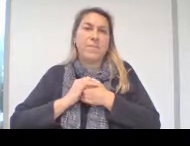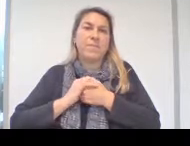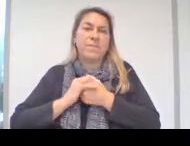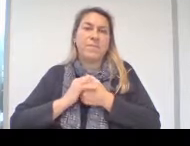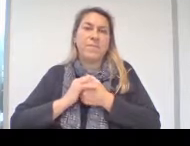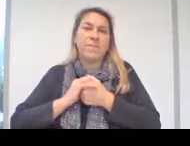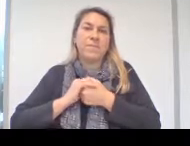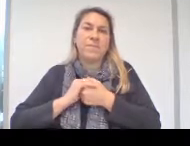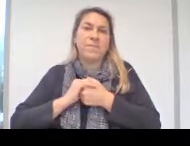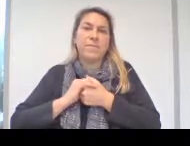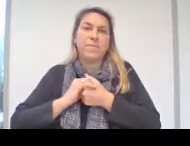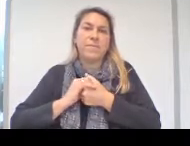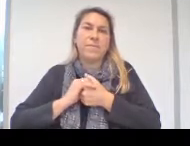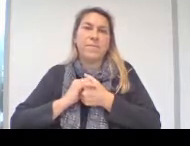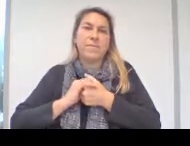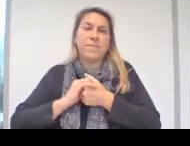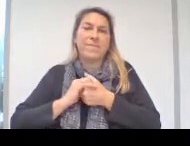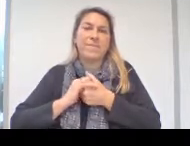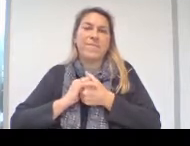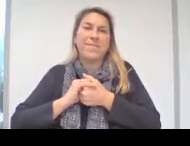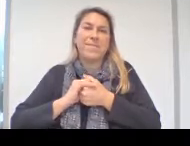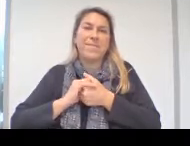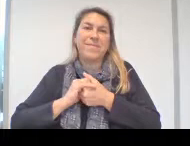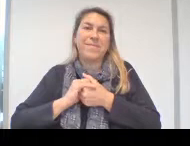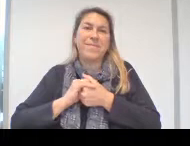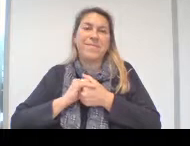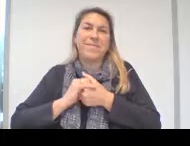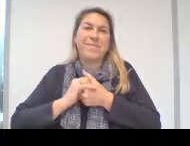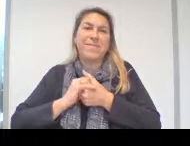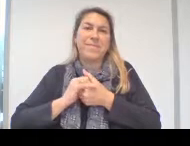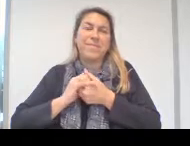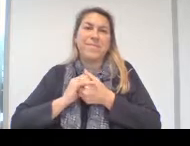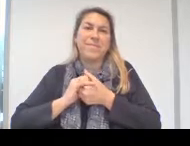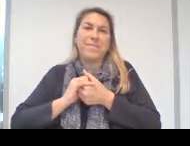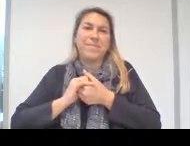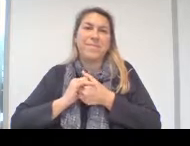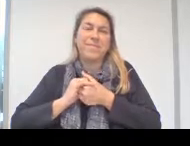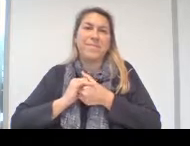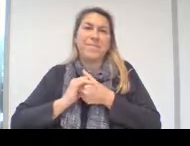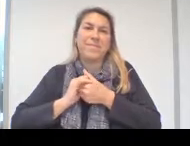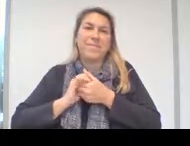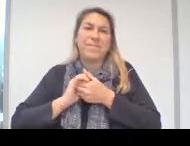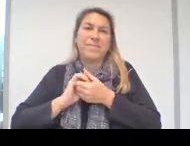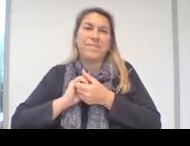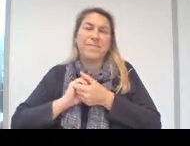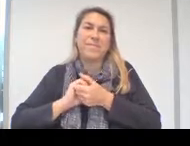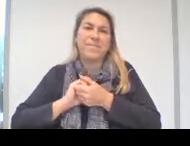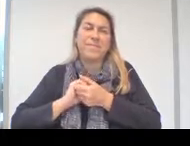est une manière de recruter de manière un peu plus facile. Et la formation et la professionnalisation est vraiment un